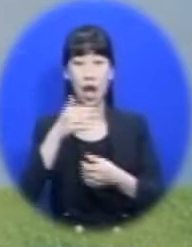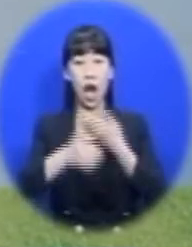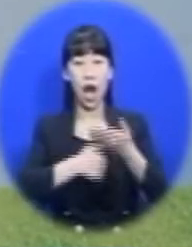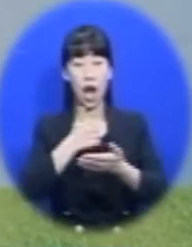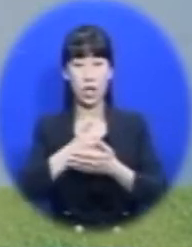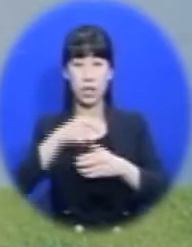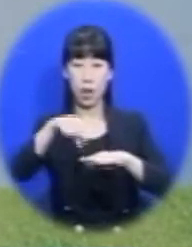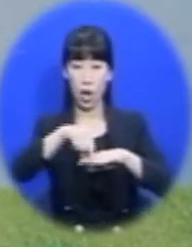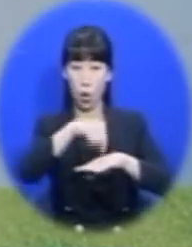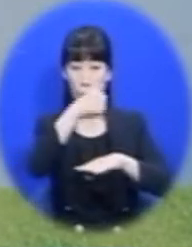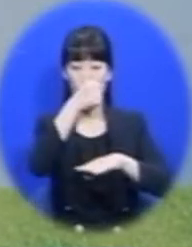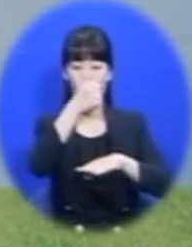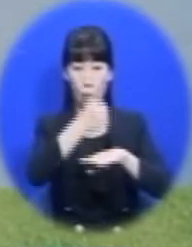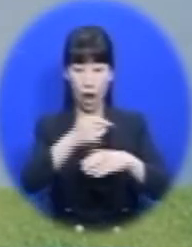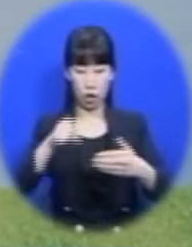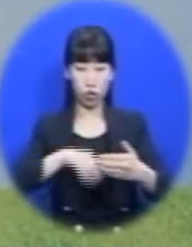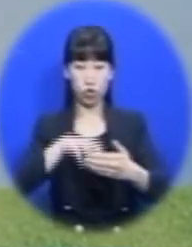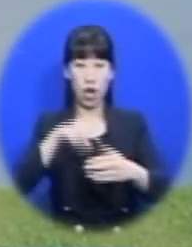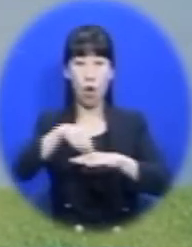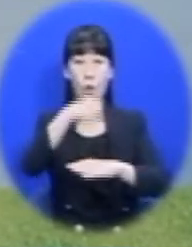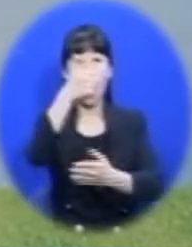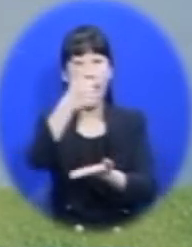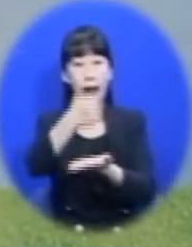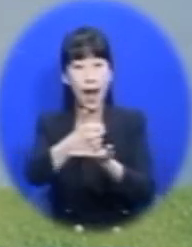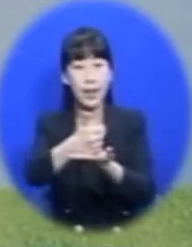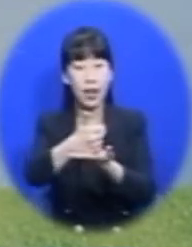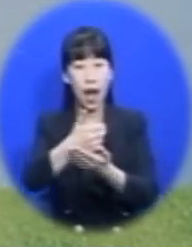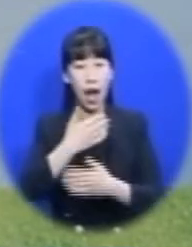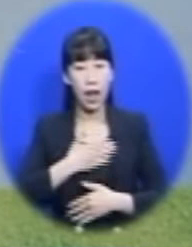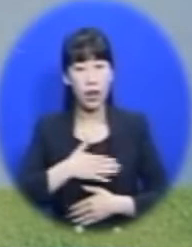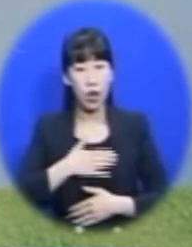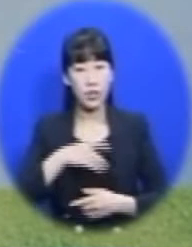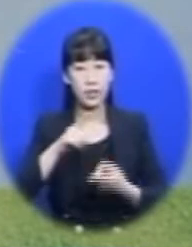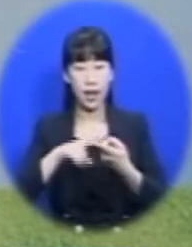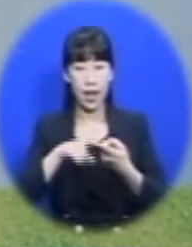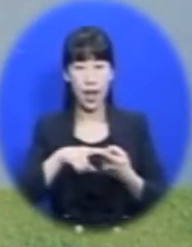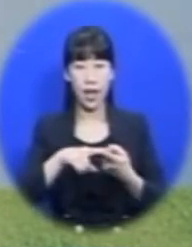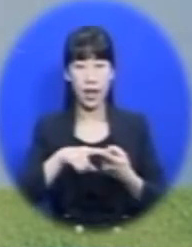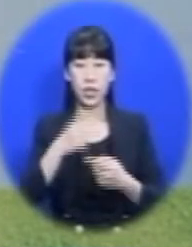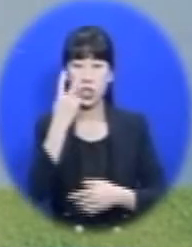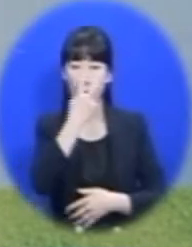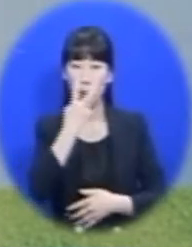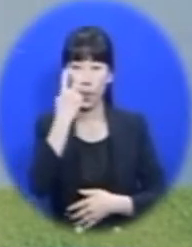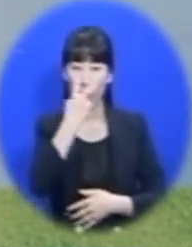진짜 아는지를 점검해주는 중요한 징표입니다.